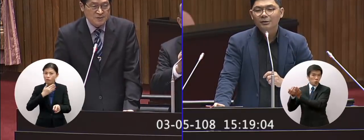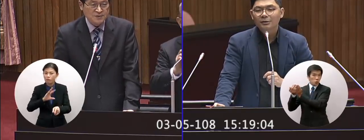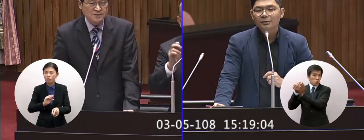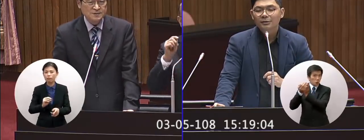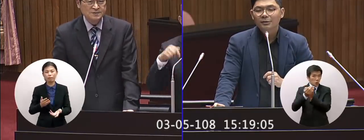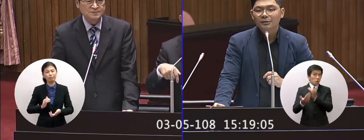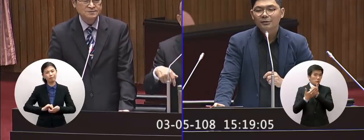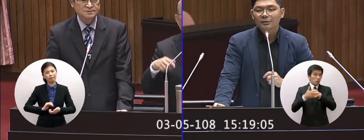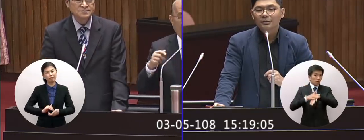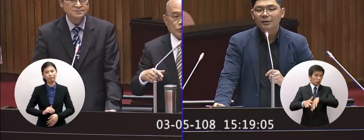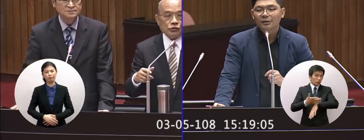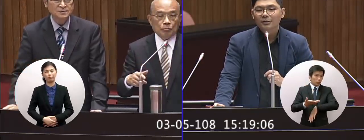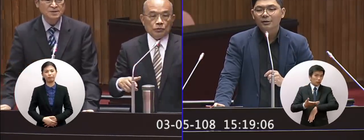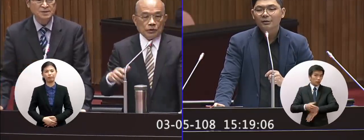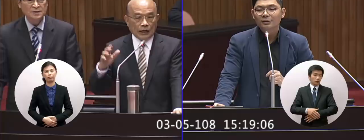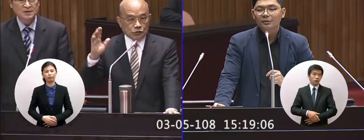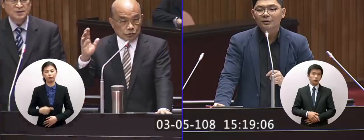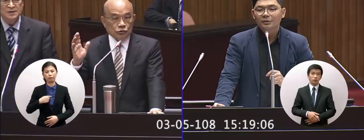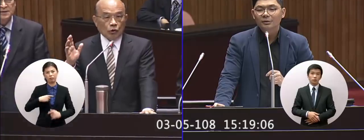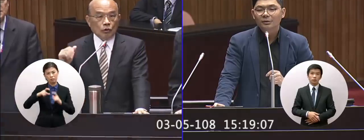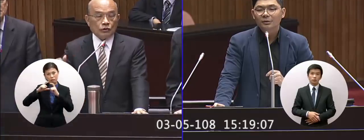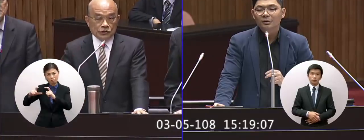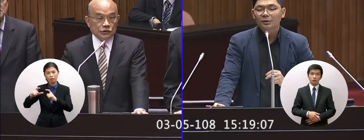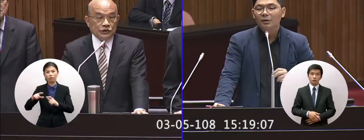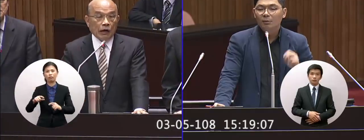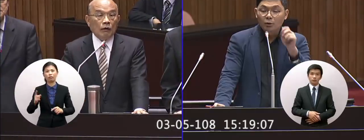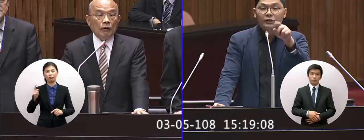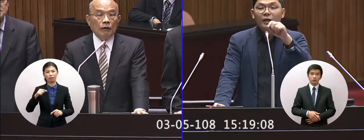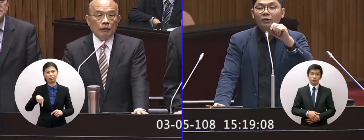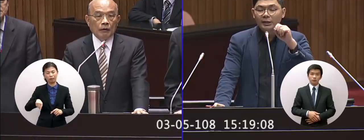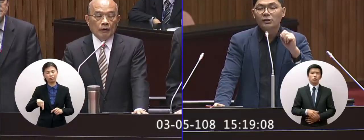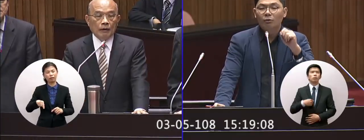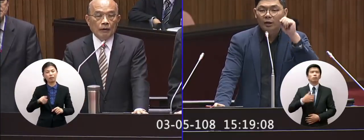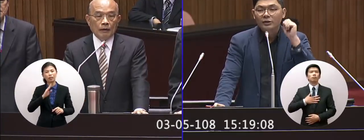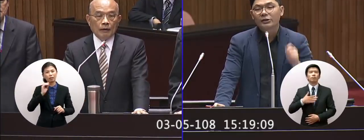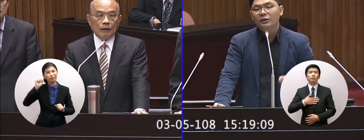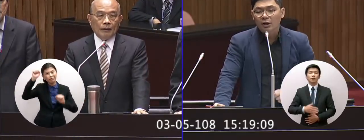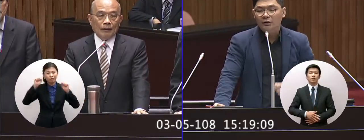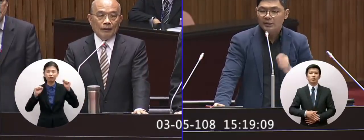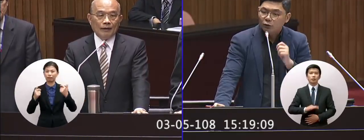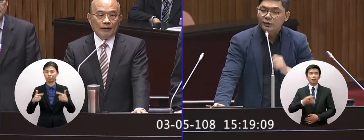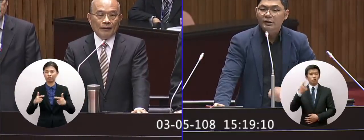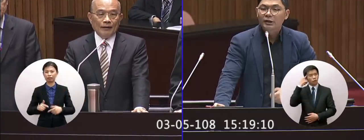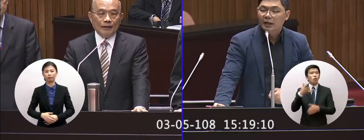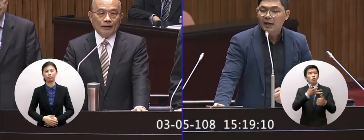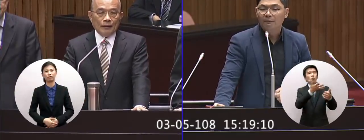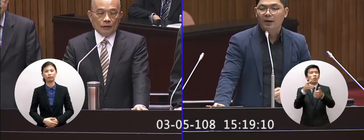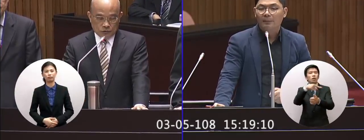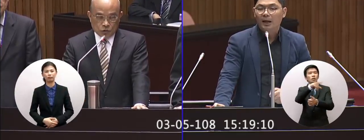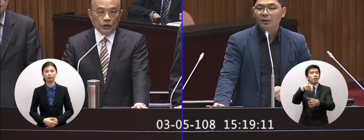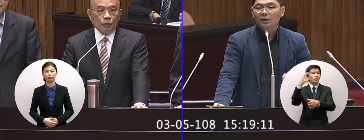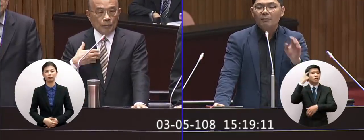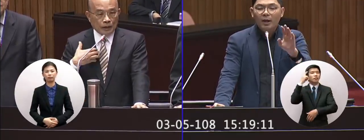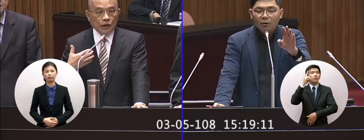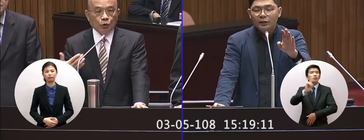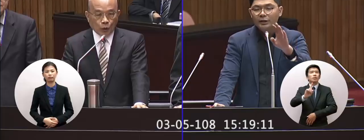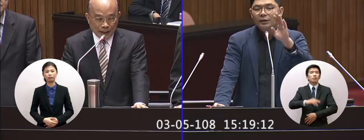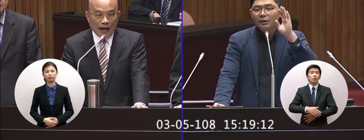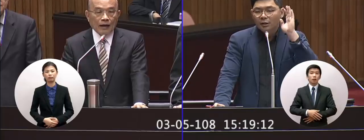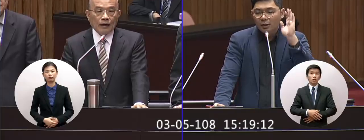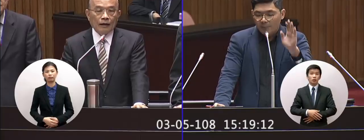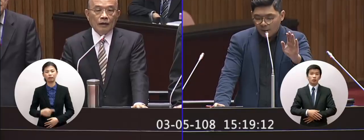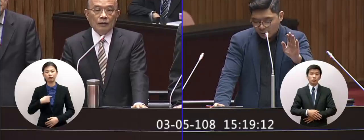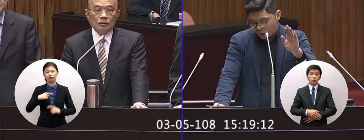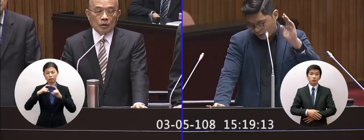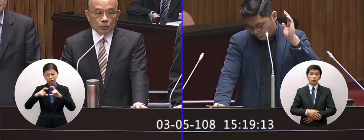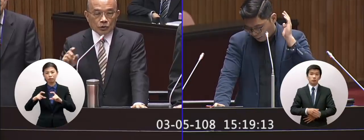员，我们来这里是打选，不是来举手或者举脚。 我知道，但是我要知道大家对这件事情的看法嘛。 所以我们可以回